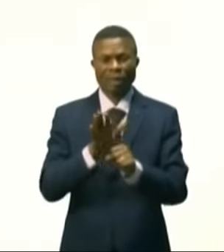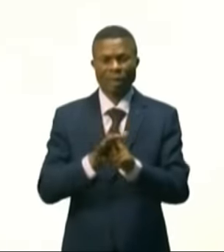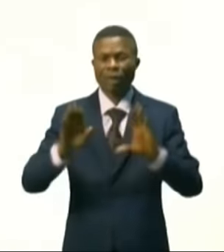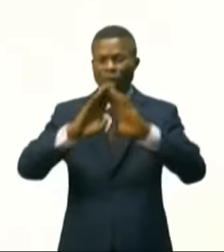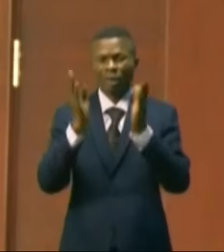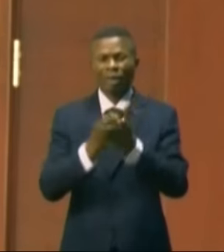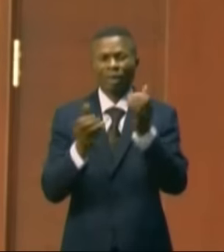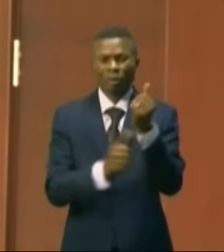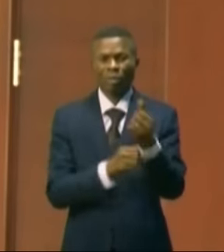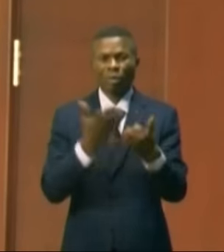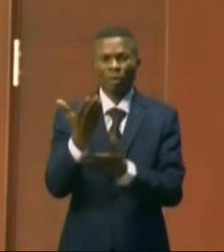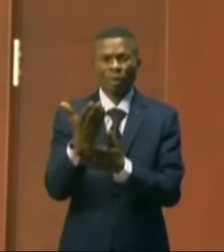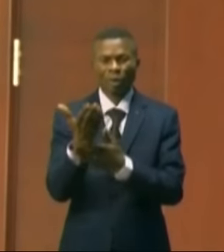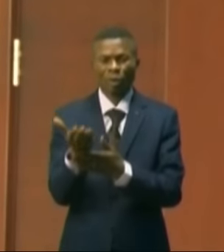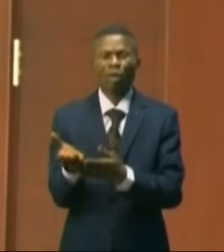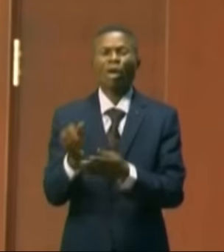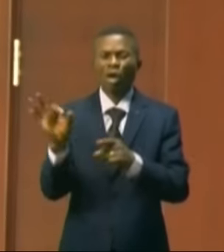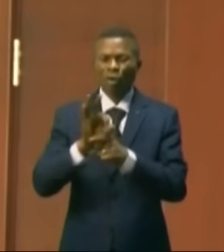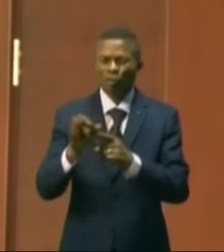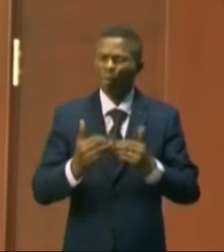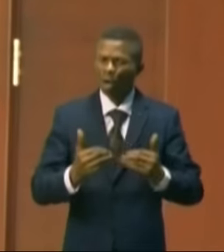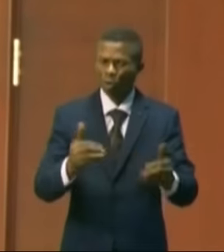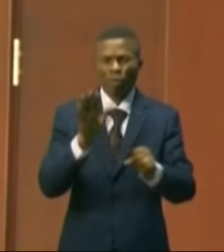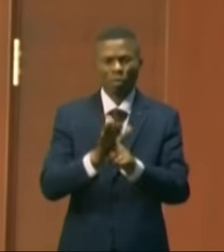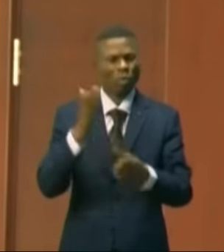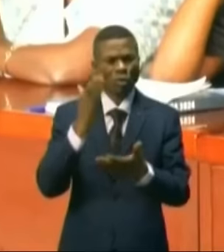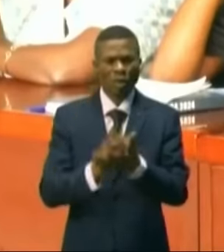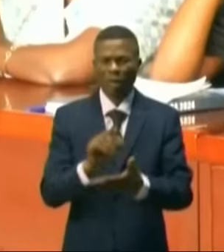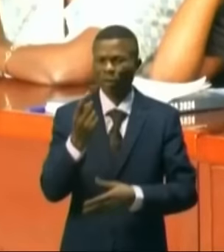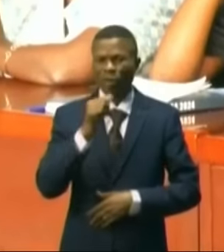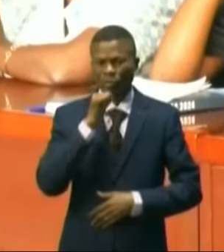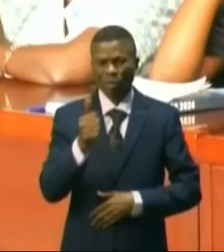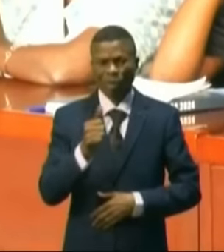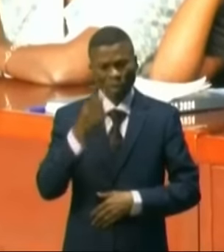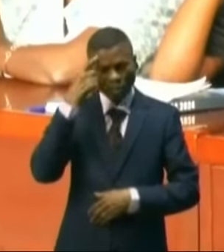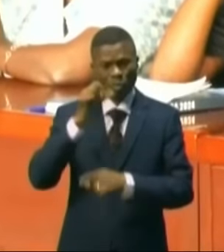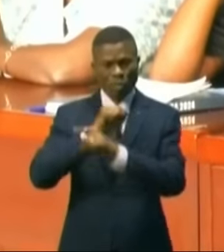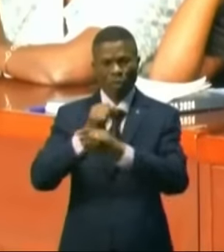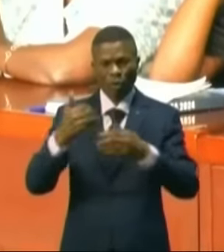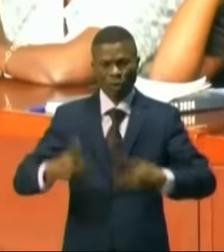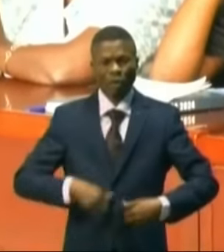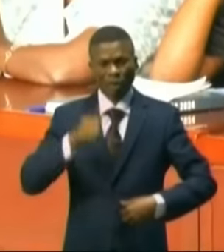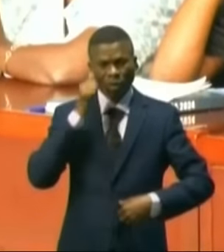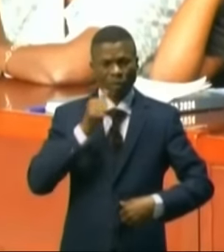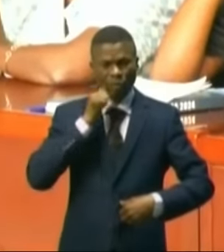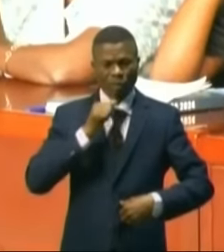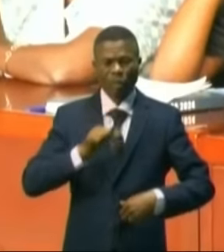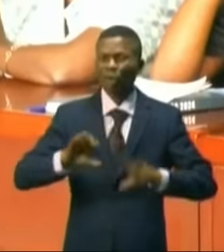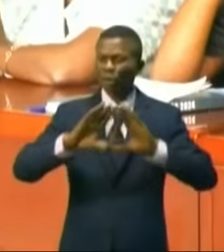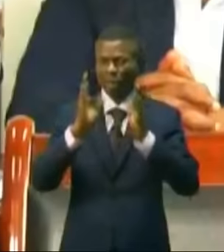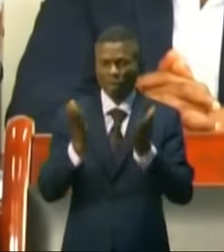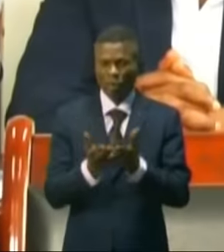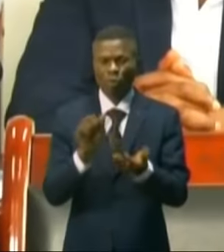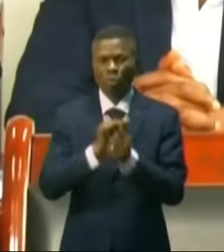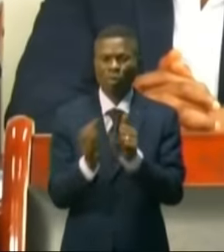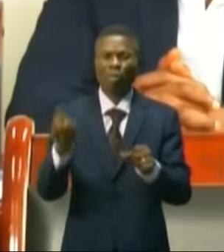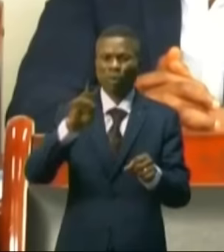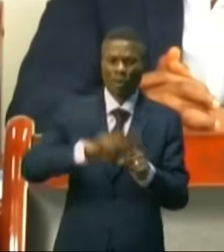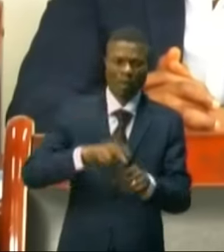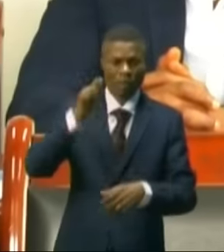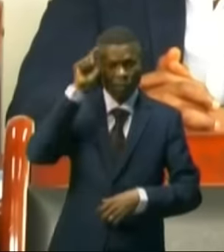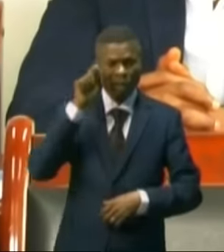a demandé la multiplication de ces genres d'activités pour préserver les jeunes filles de toute forme d'harcèlement.